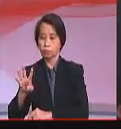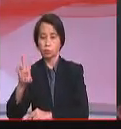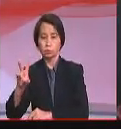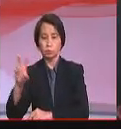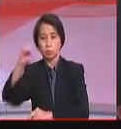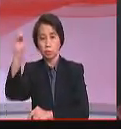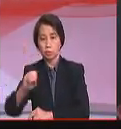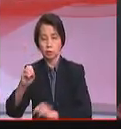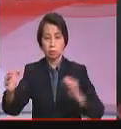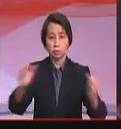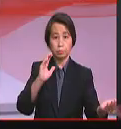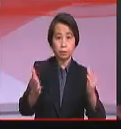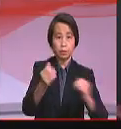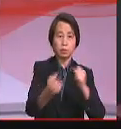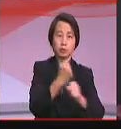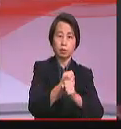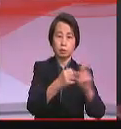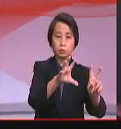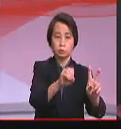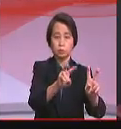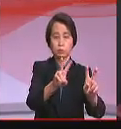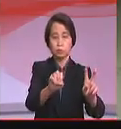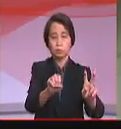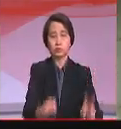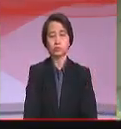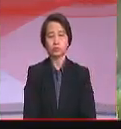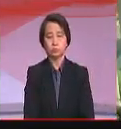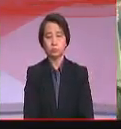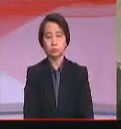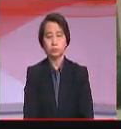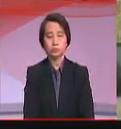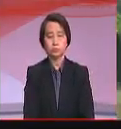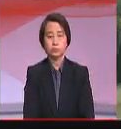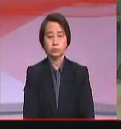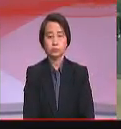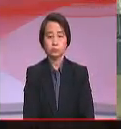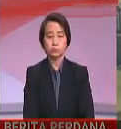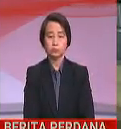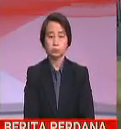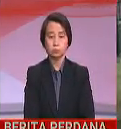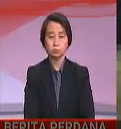r7.47% berbanding tahun 2020 fore